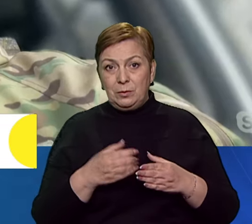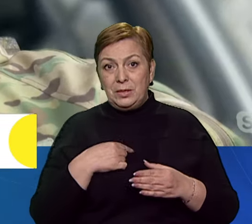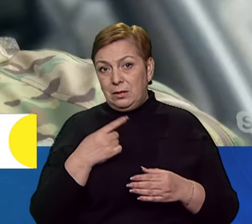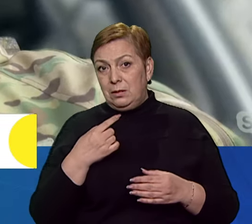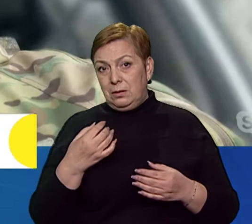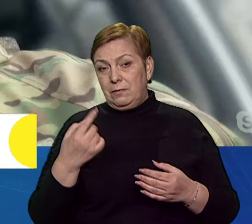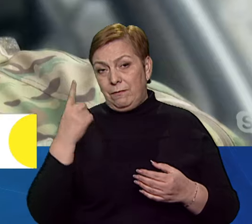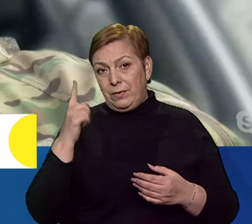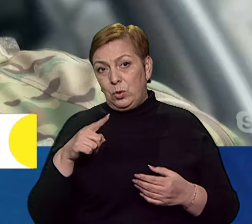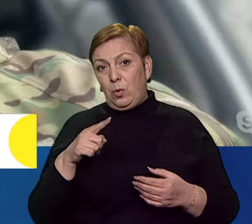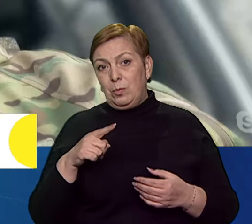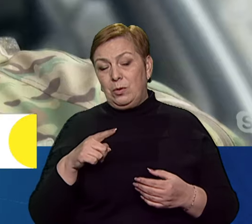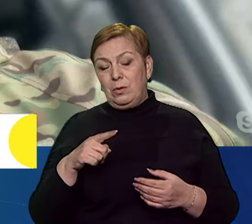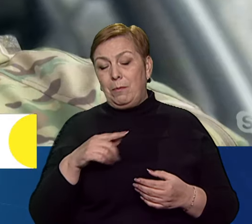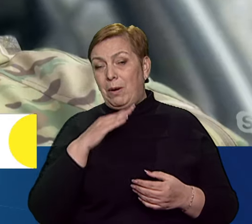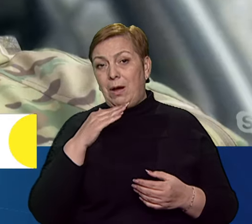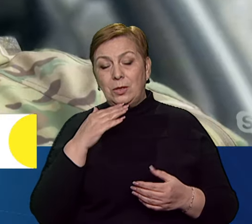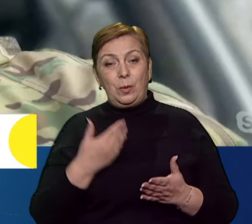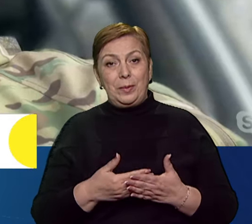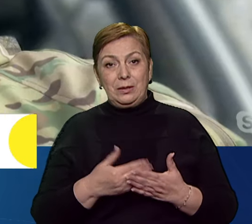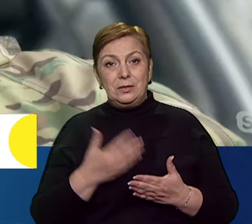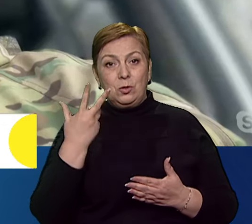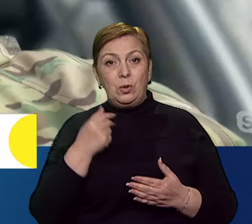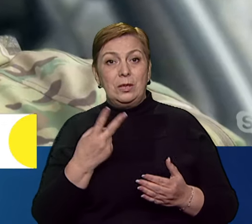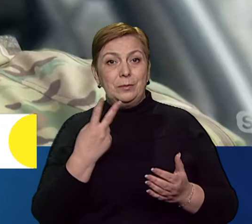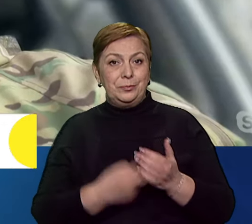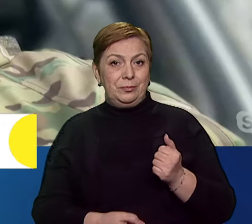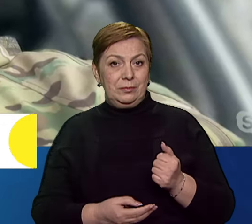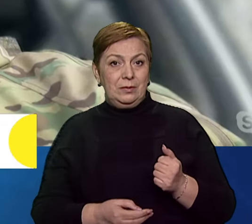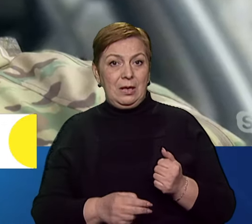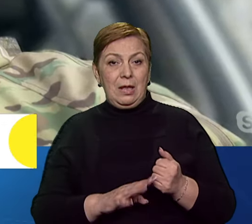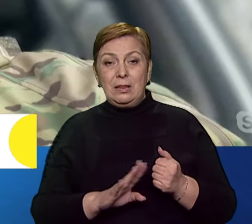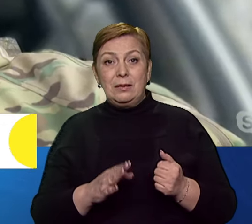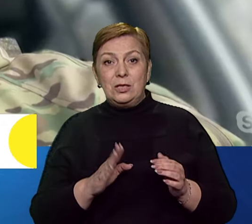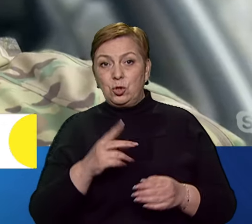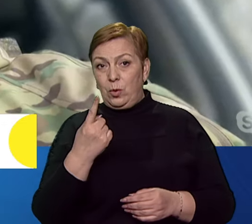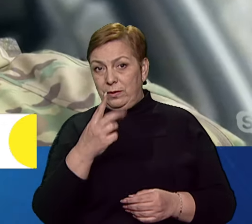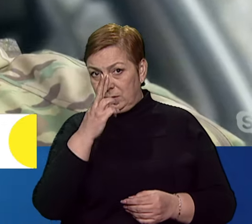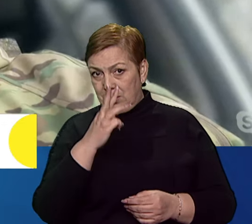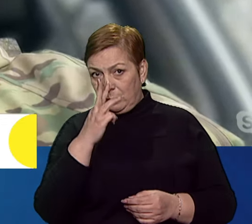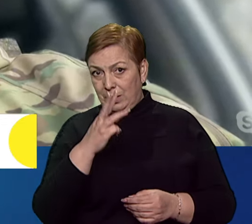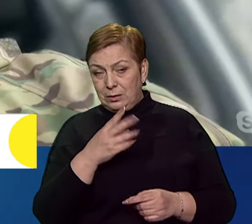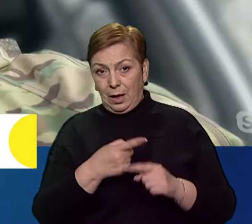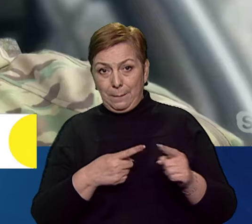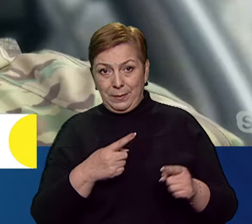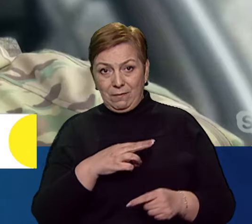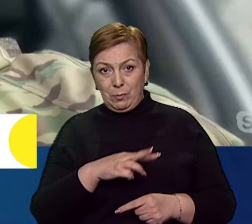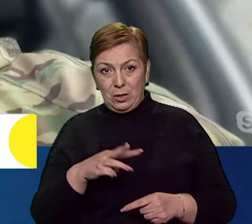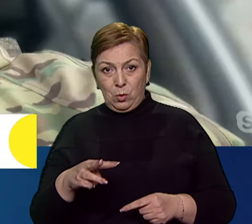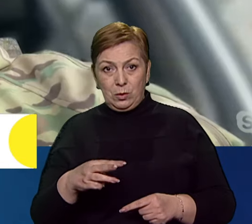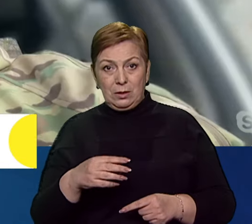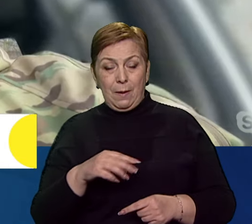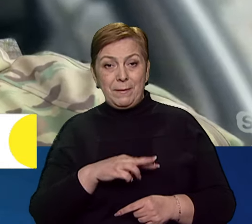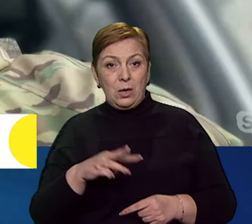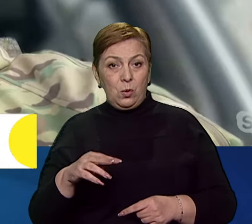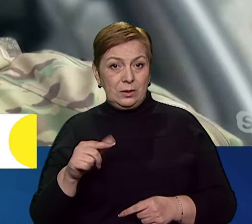відомо дуже багато прикладів, коли програються не те, що там одна заробітна плата, програються там до півмільйона, мільйона